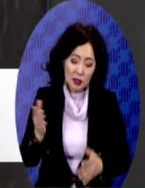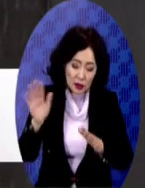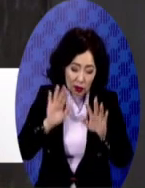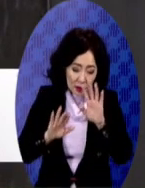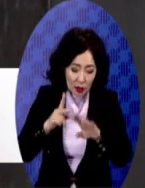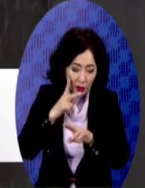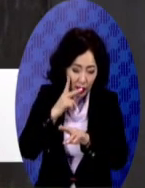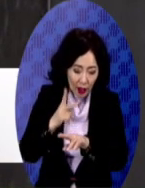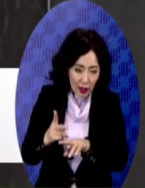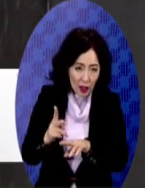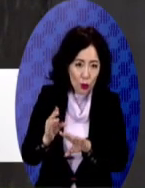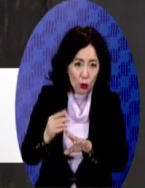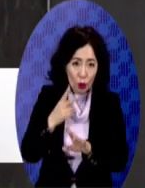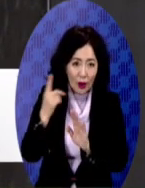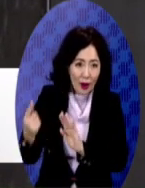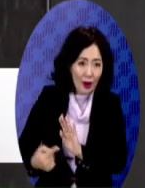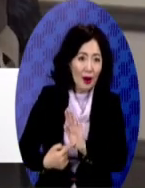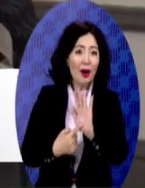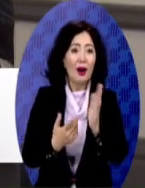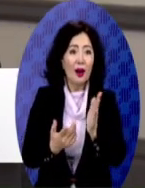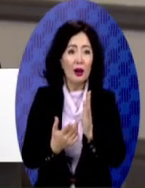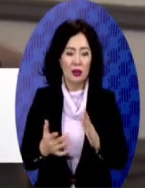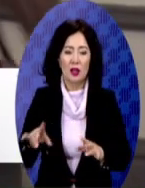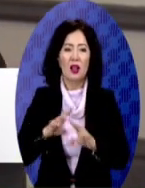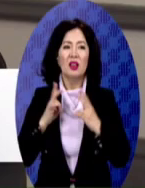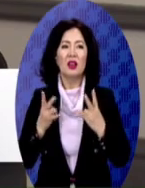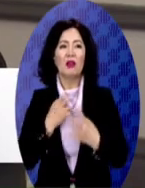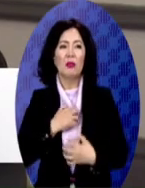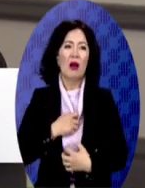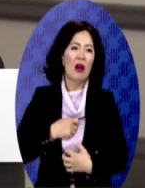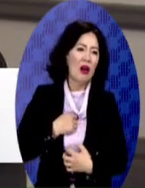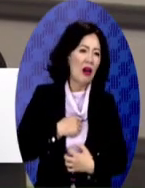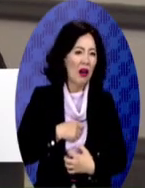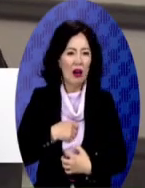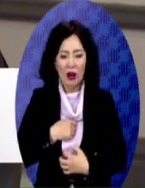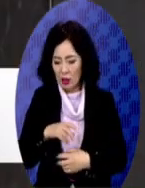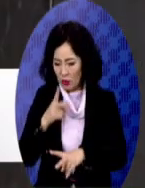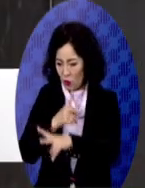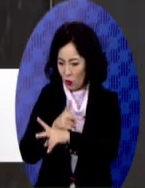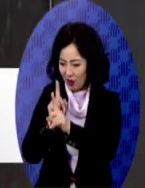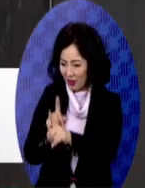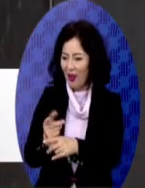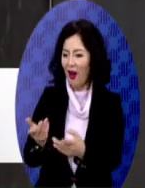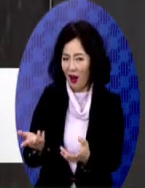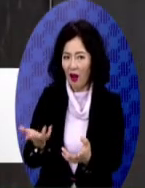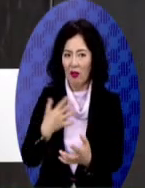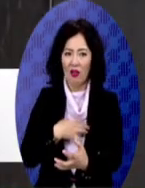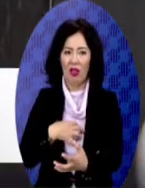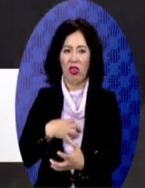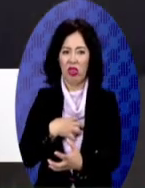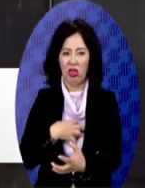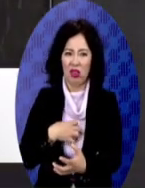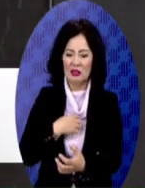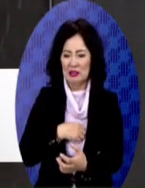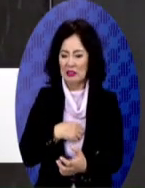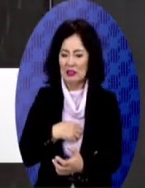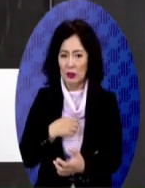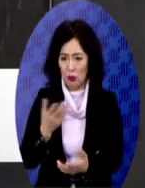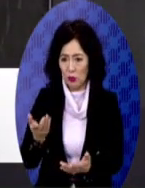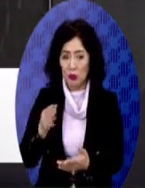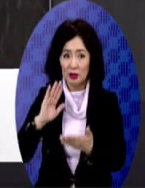гэхээр нөгөө нийгэмд үүсэж байгаа бухимдал маань тэр хойд хэрэгжихгүй байна. Тэгээ энэ сурчлага яваад ихсэхэд чинийг